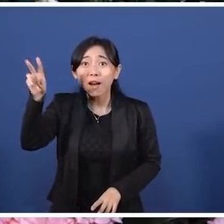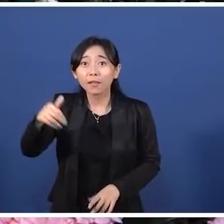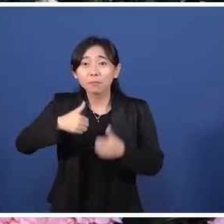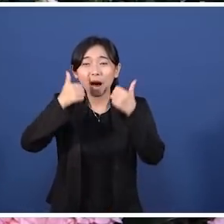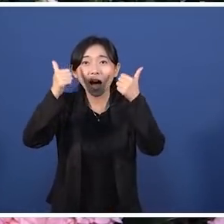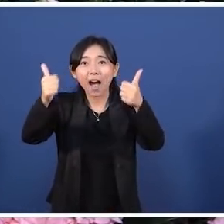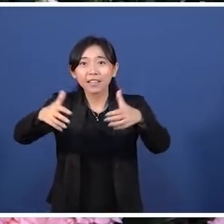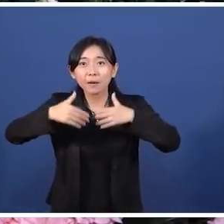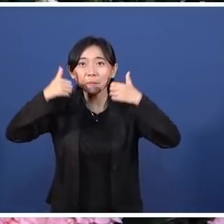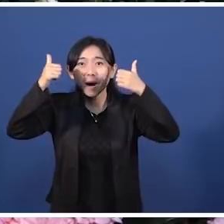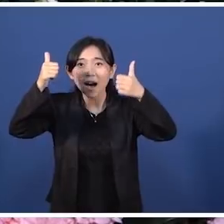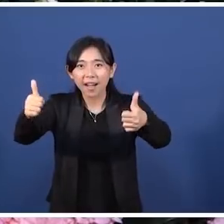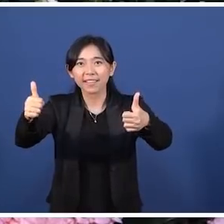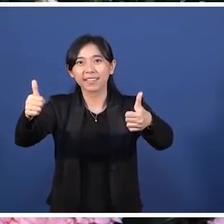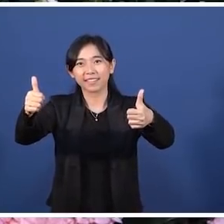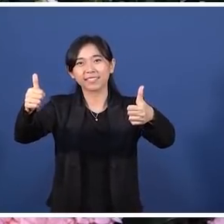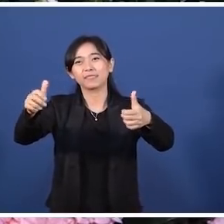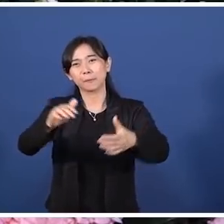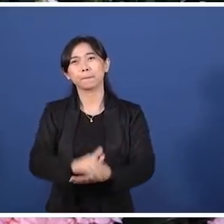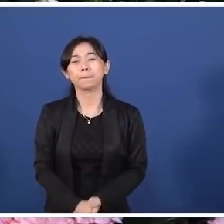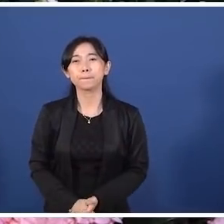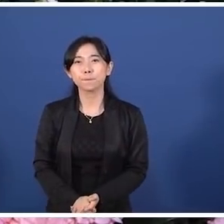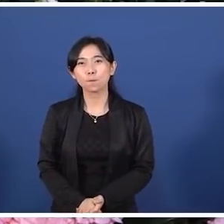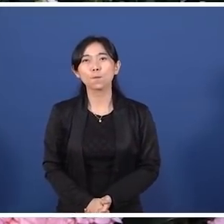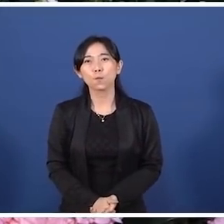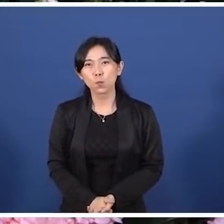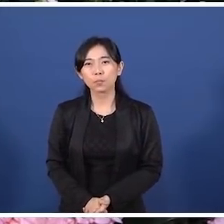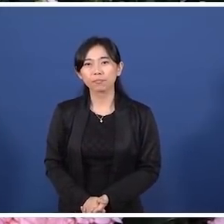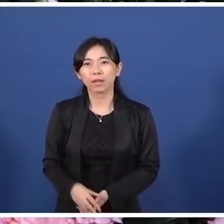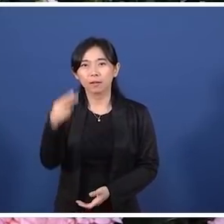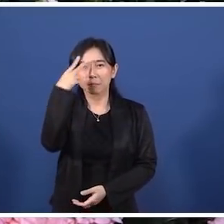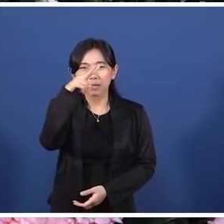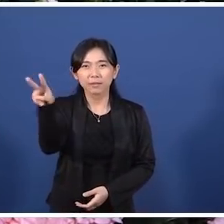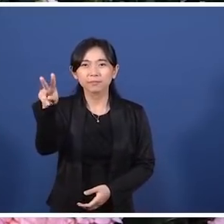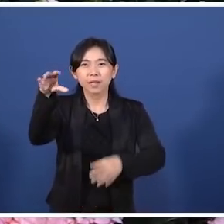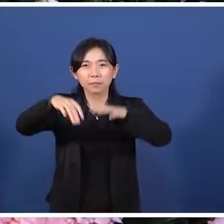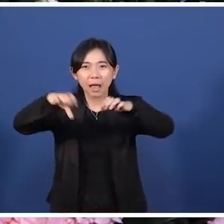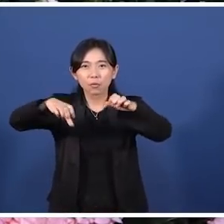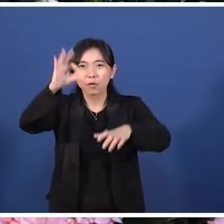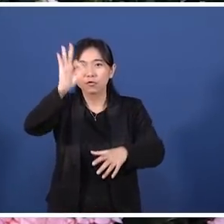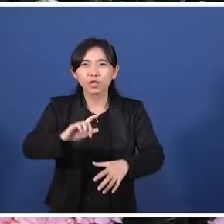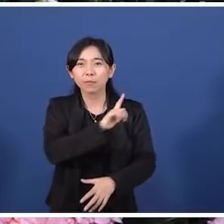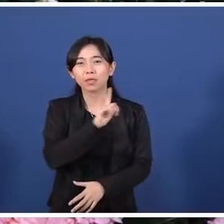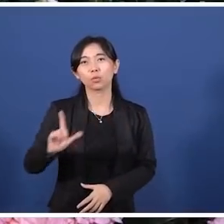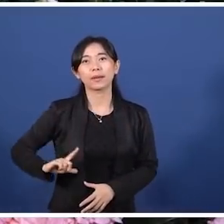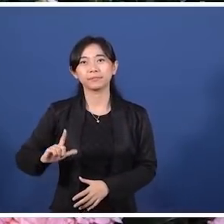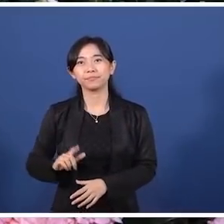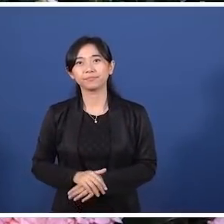baik bagaimana pesan itu harus dihayati oleh mereka. Saudara-saudara, sudah lama